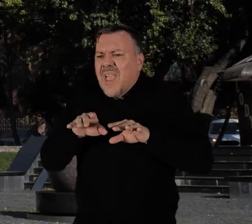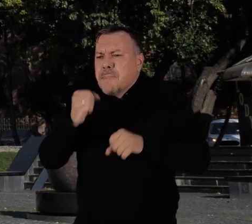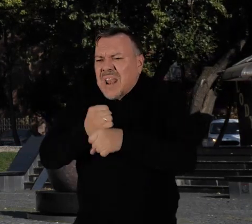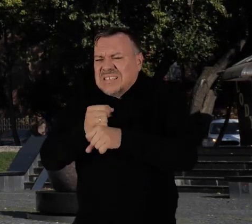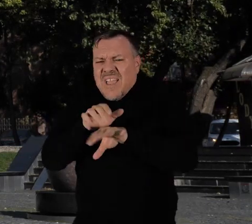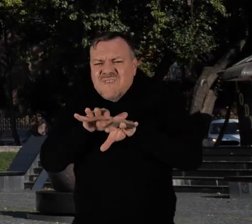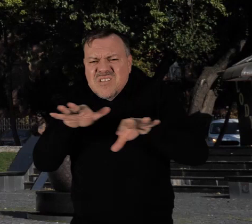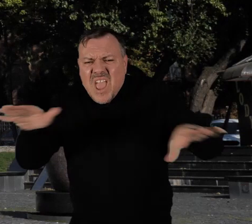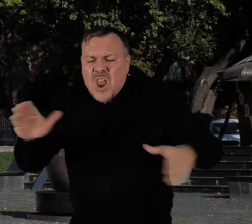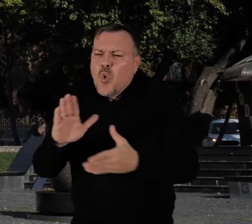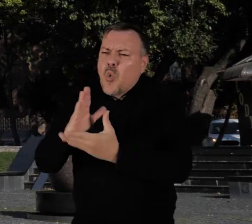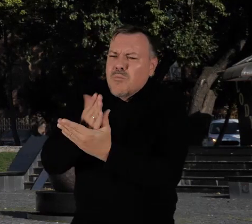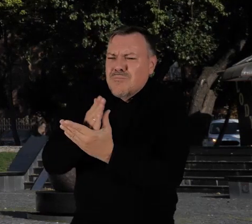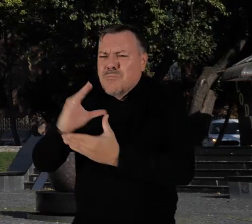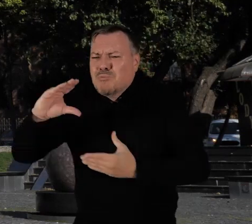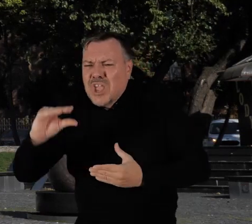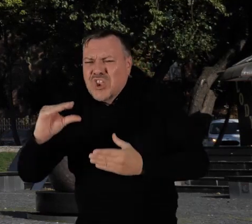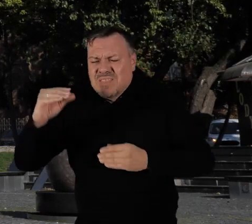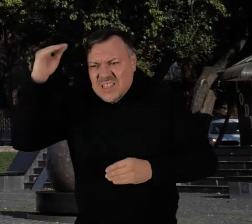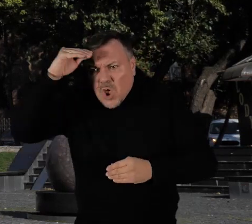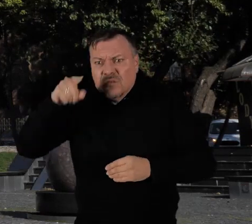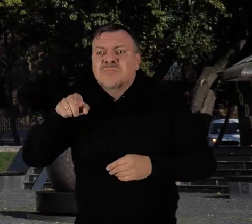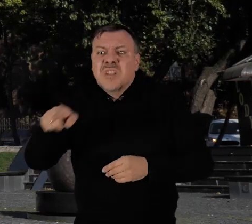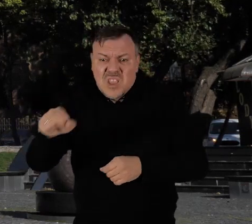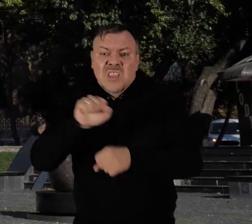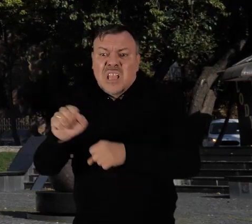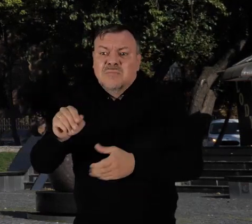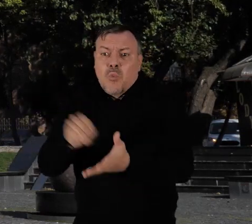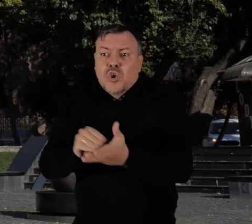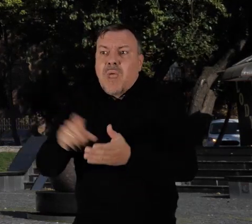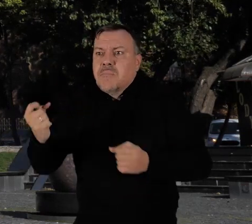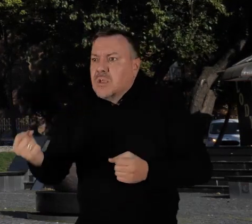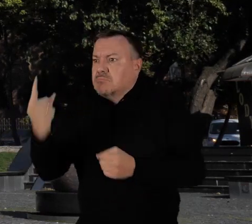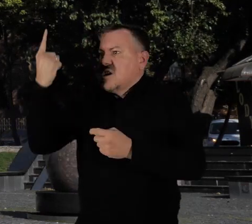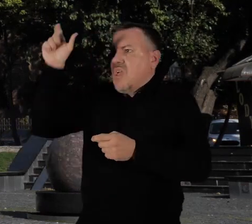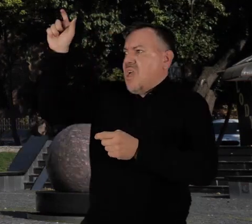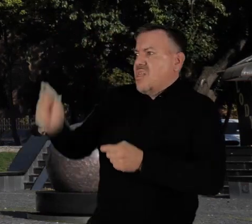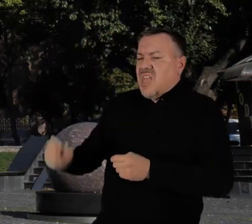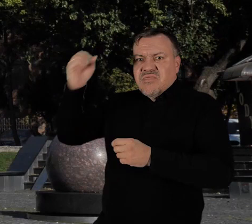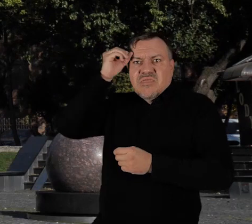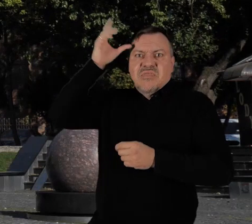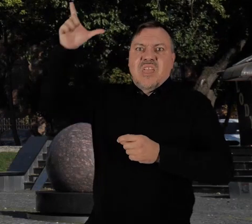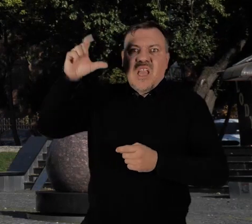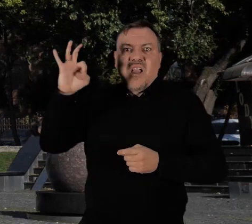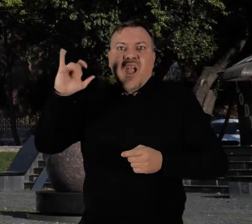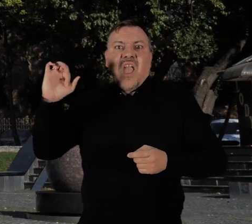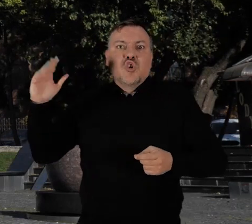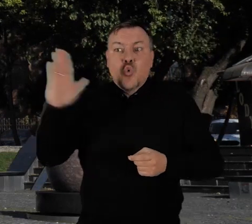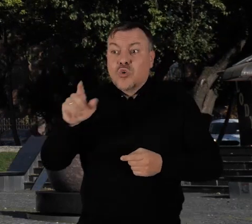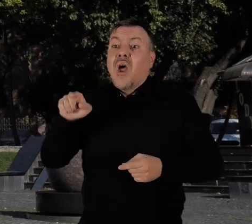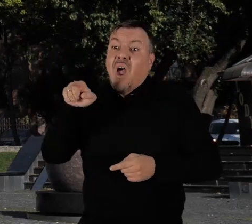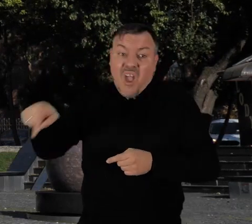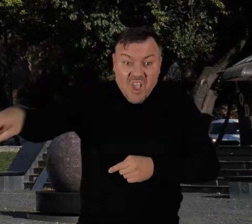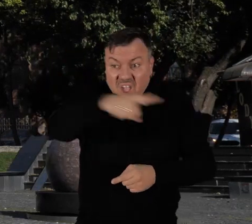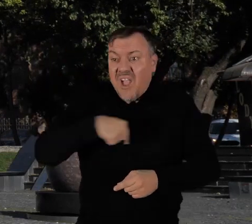jest niezbędna do tego, aby wyprodukować jednego geniusza. Potem przeciętni mają udział w jego sukcesach. Niekiedy słyszy